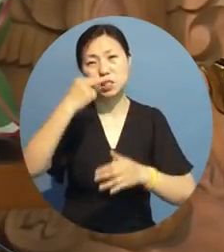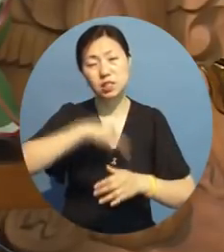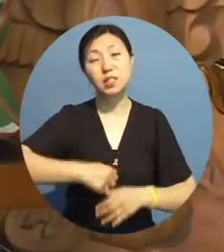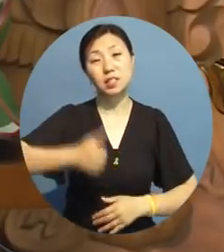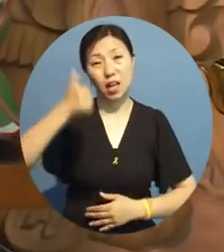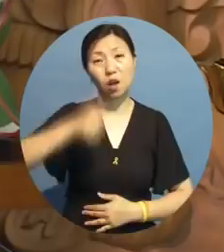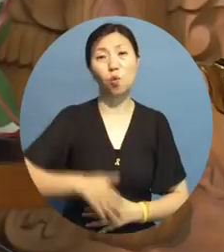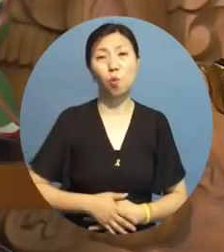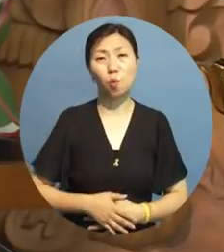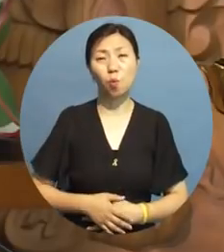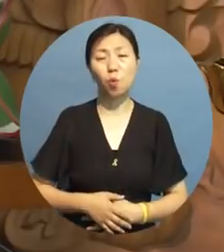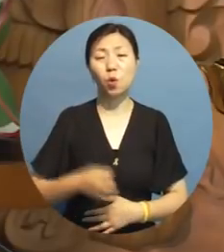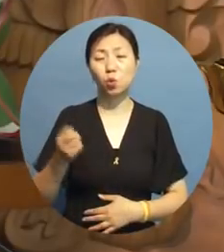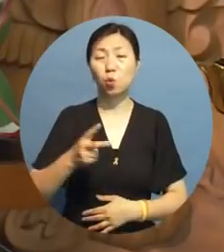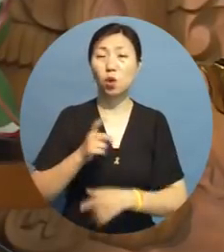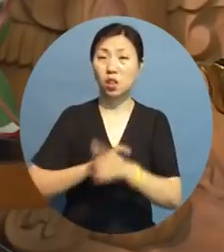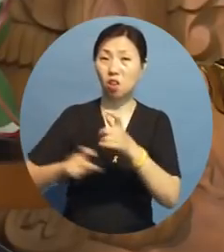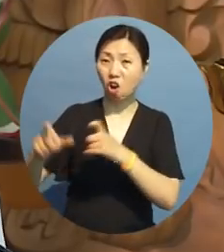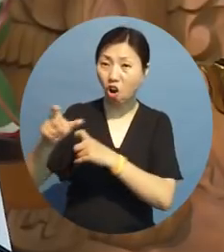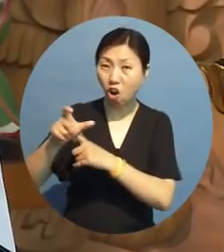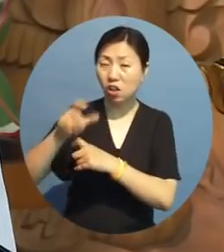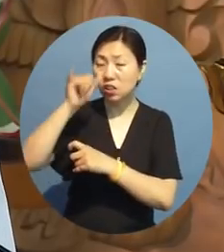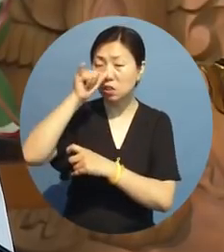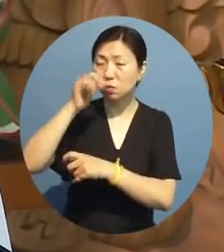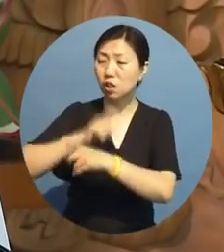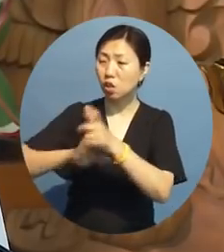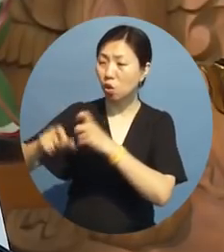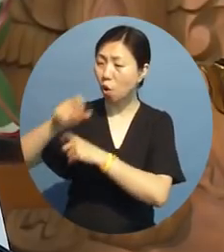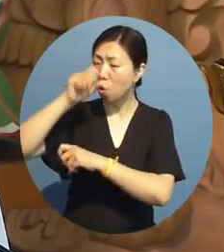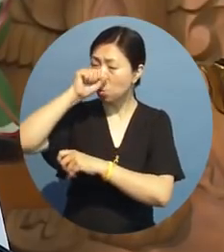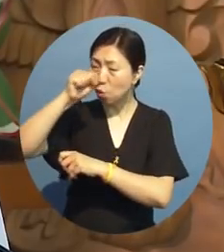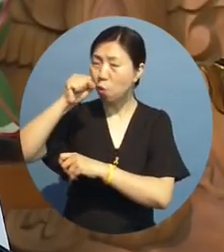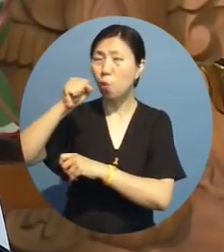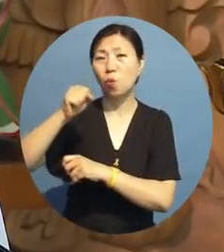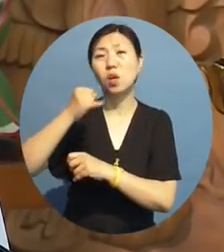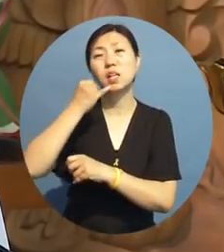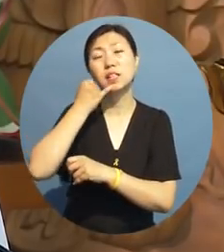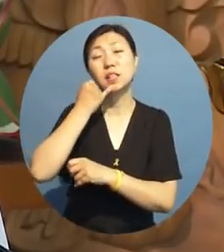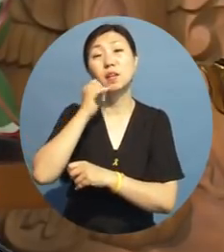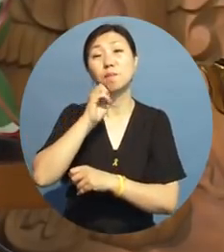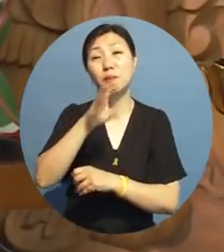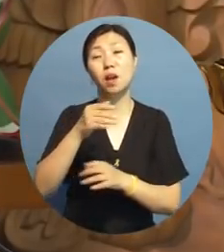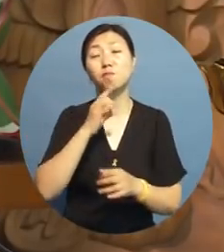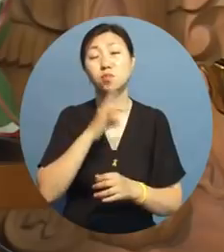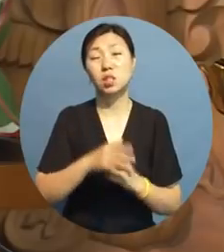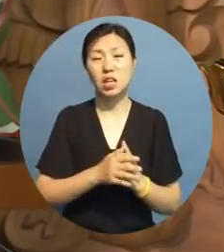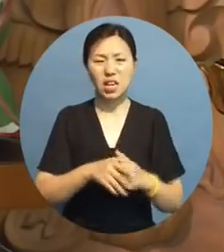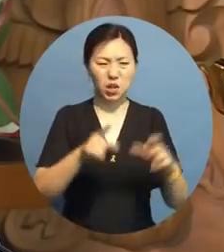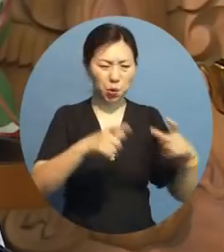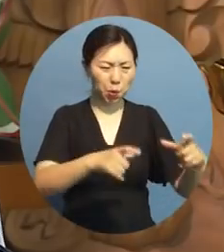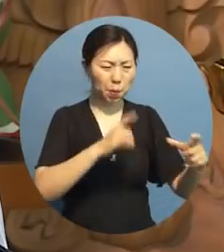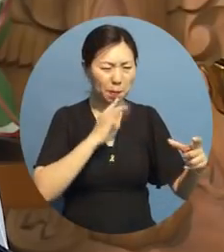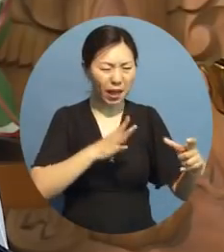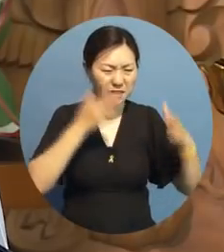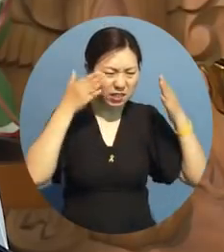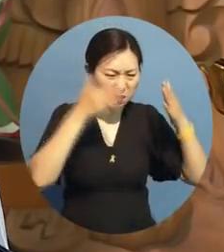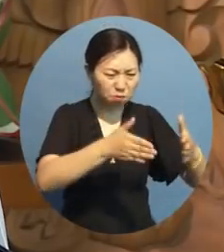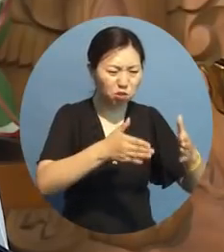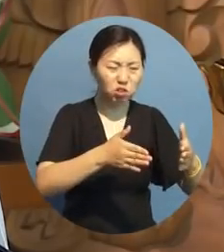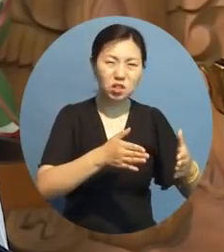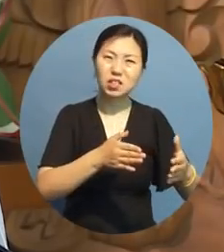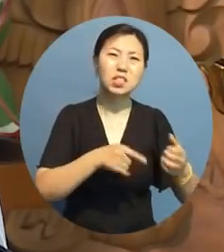이왕지 할 바에야 조금 더 하면 좀 더 좋다 이런 거지 딱 요래야 된다 이건 없어요.